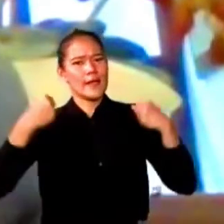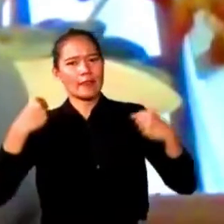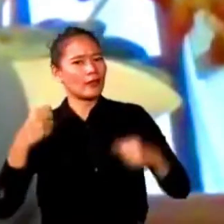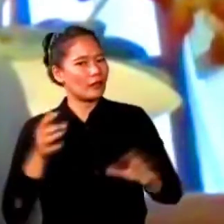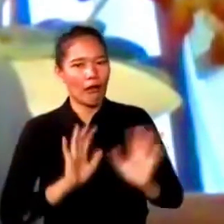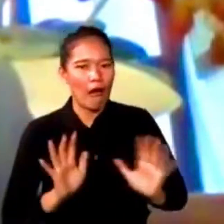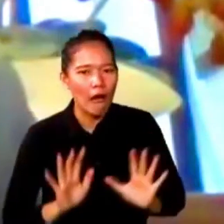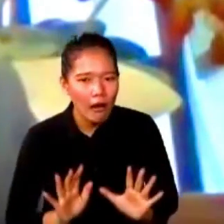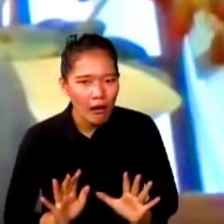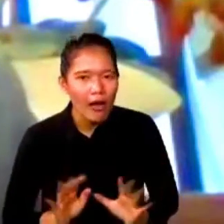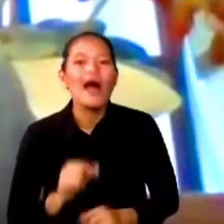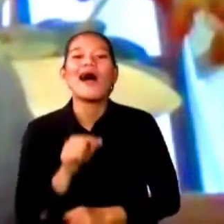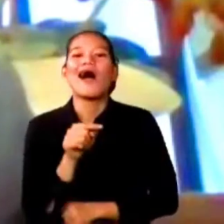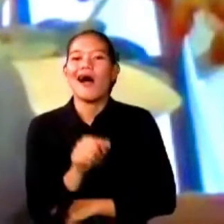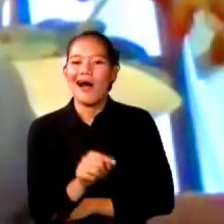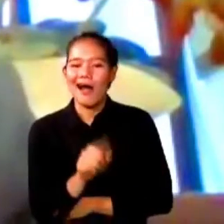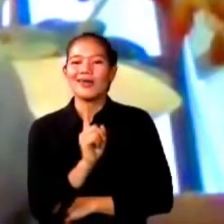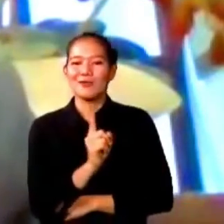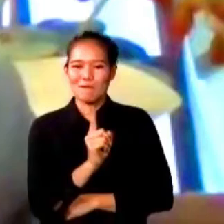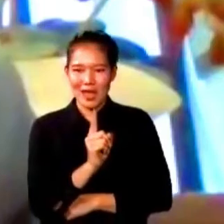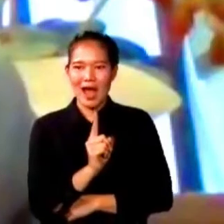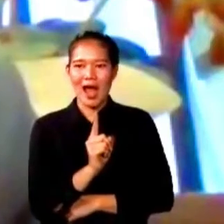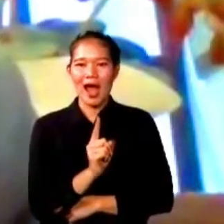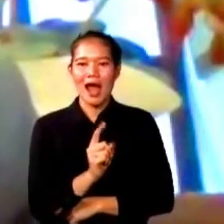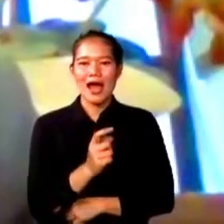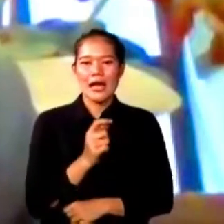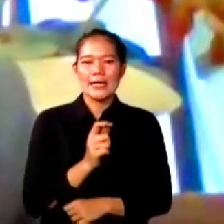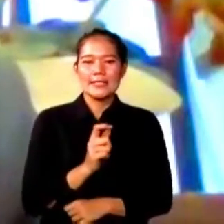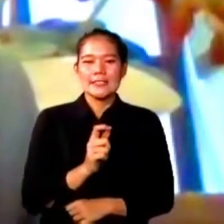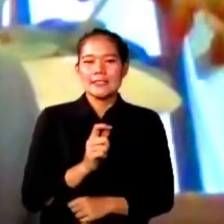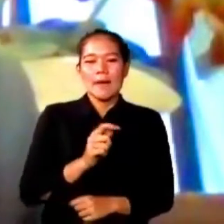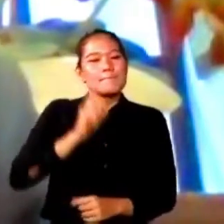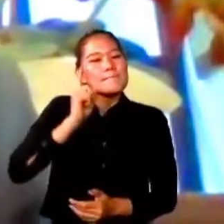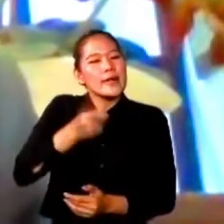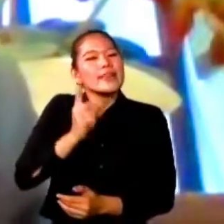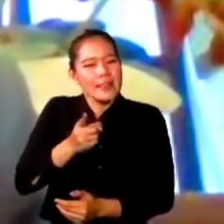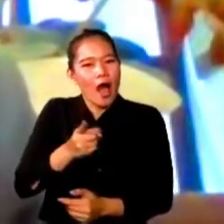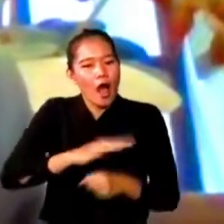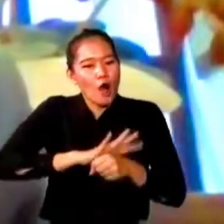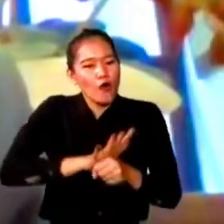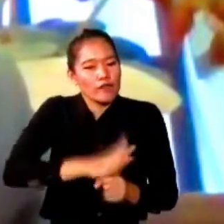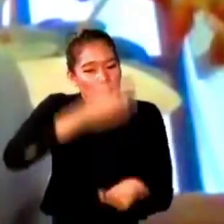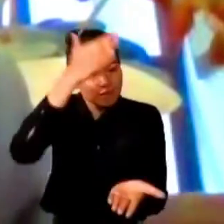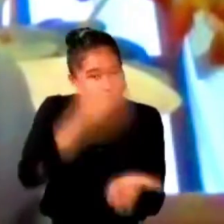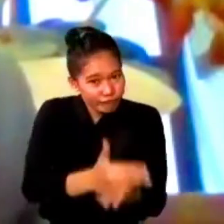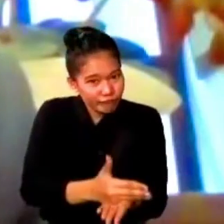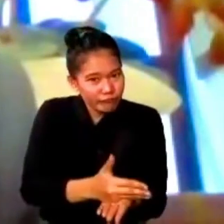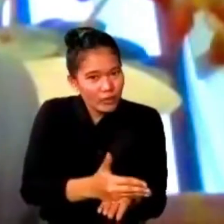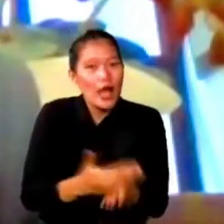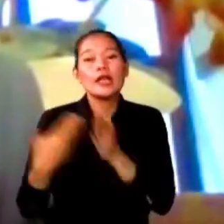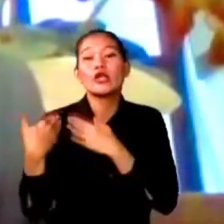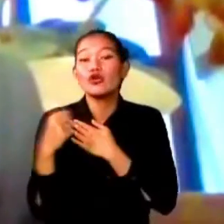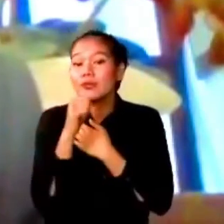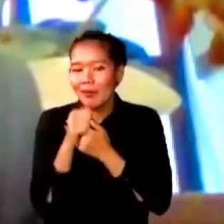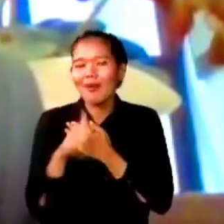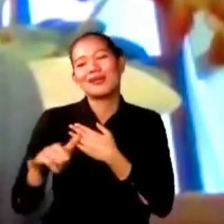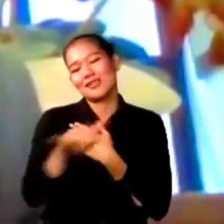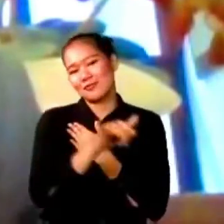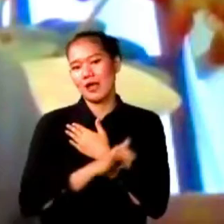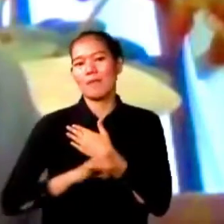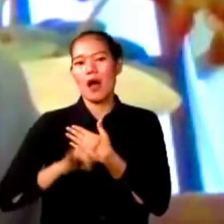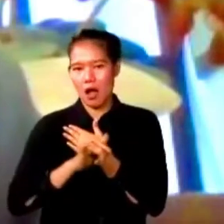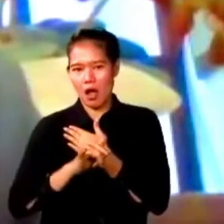kita karenanya ikhtiar untuk memutus mata rantai peredaran komplit ini menjadi tanggung jawab kita bersama